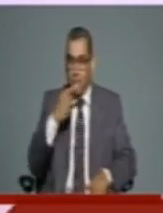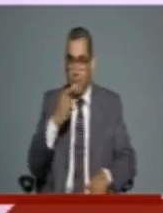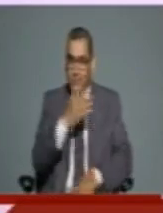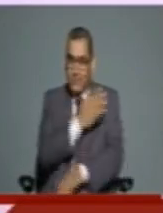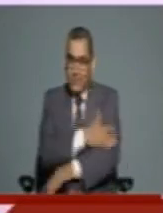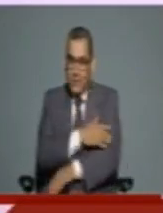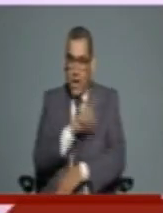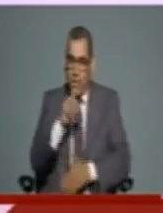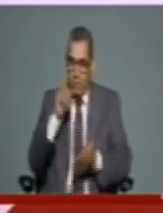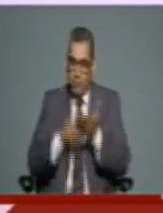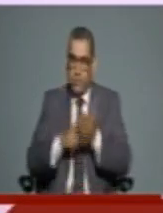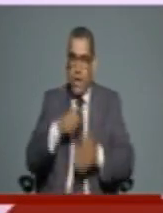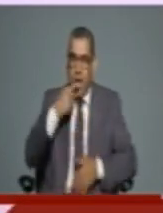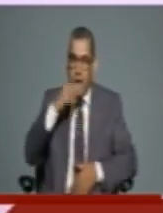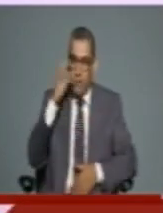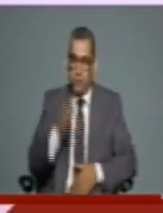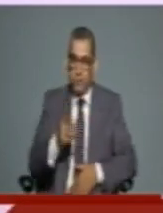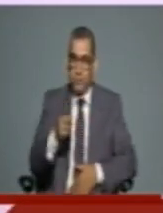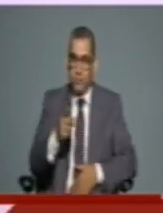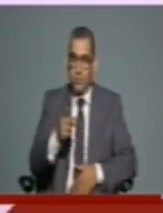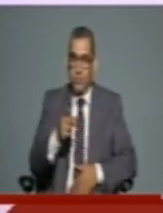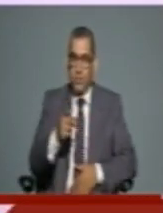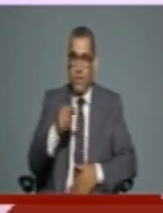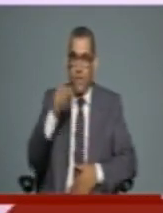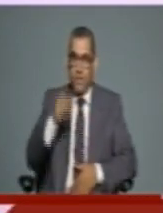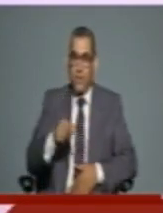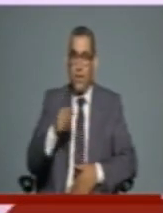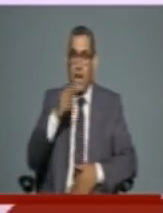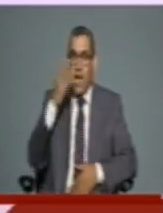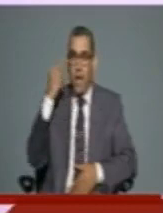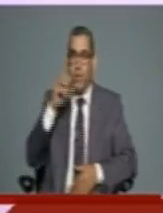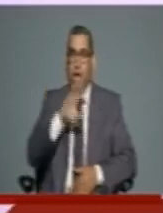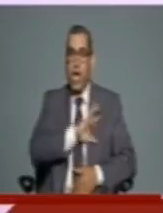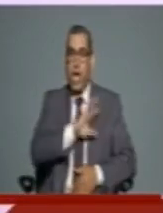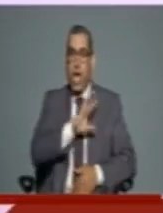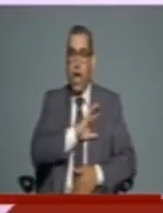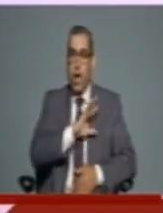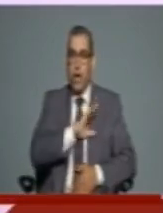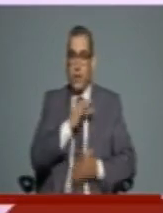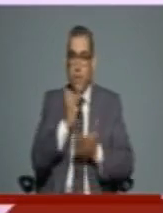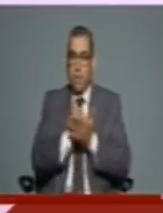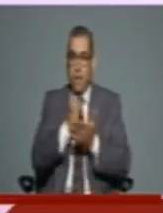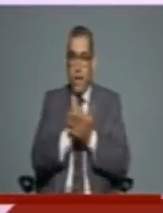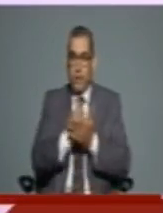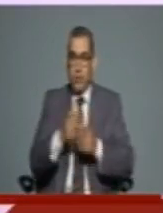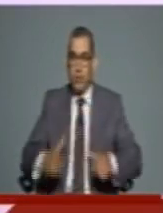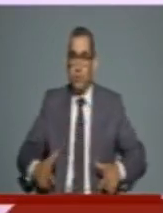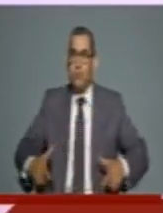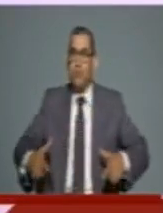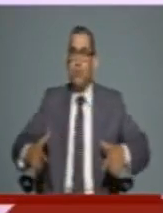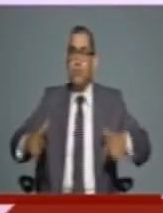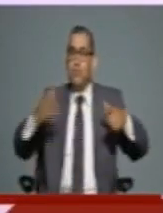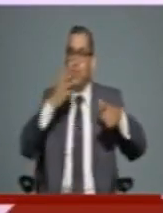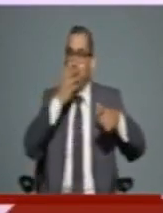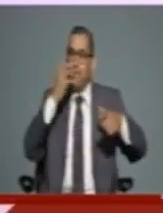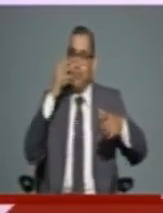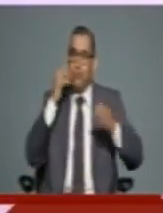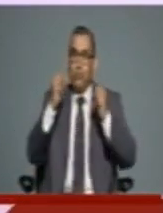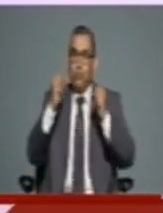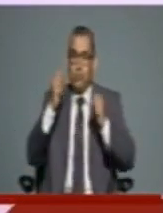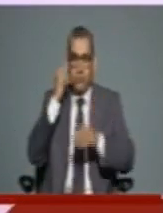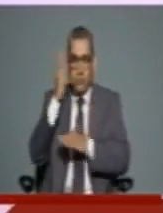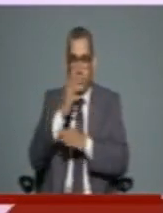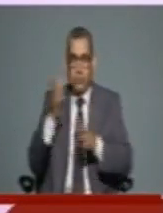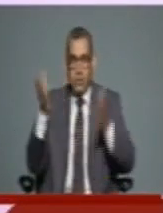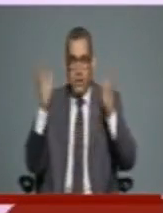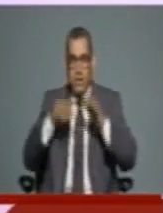تكرم، وفي الكيان العسكري بيتعمل صومعه احتياطي استراتيجي